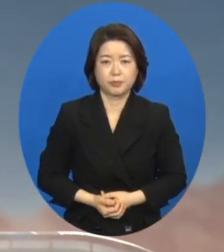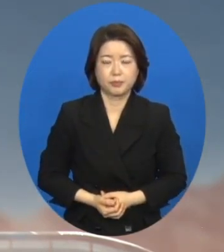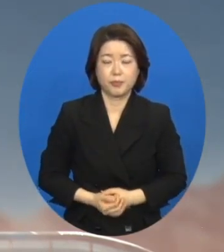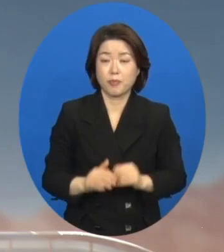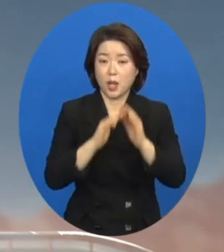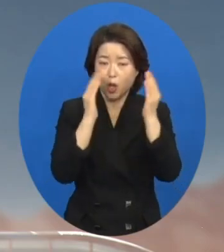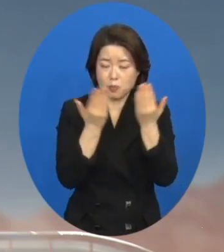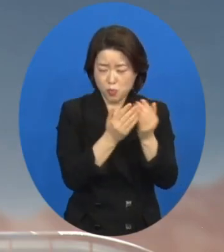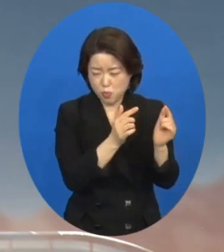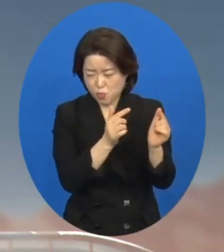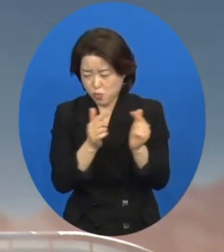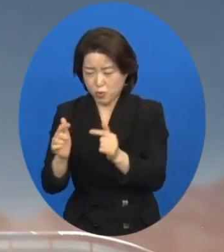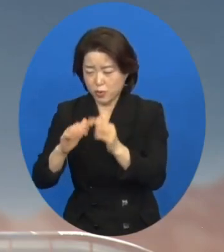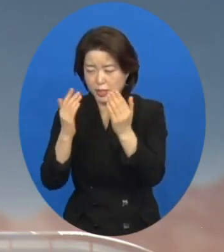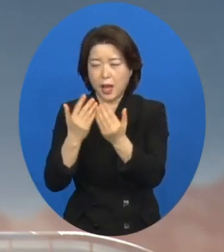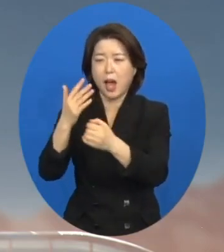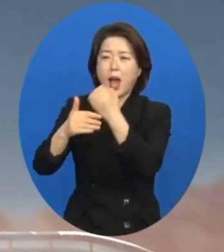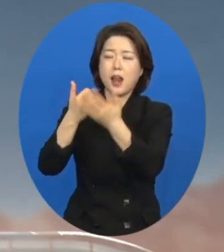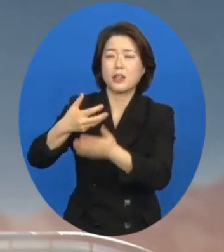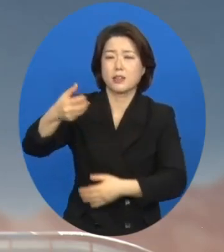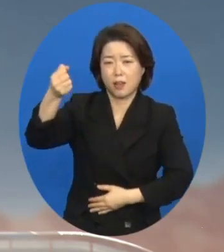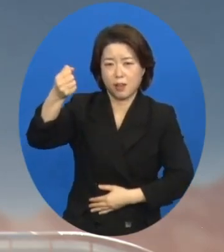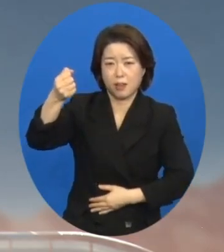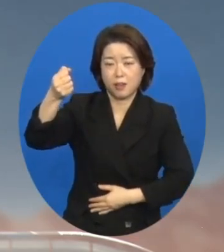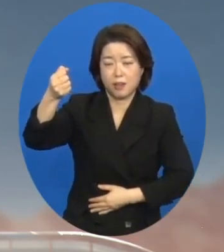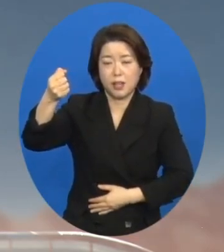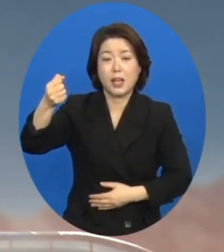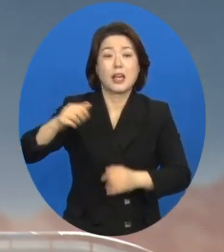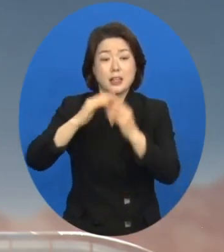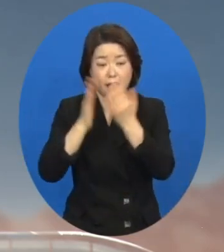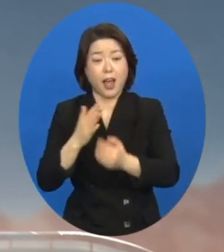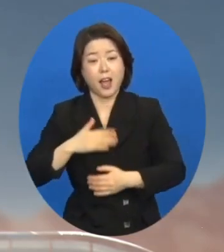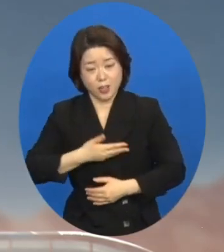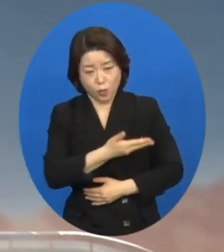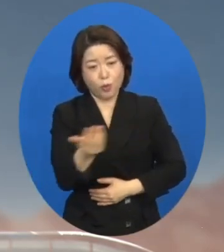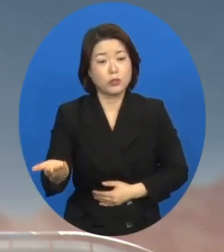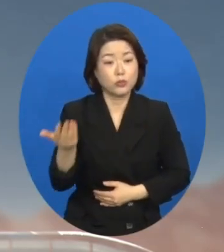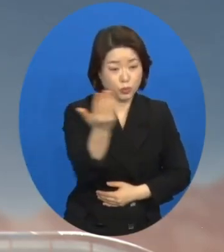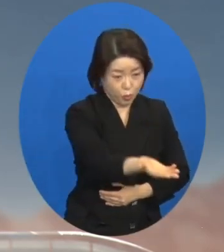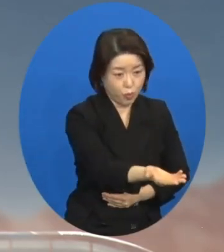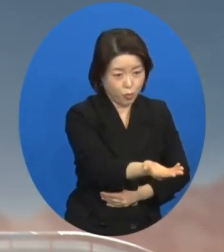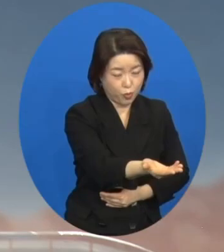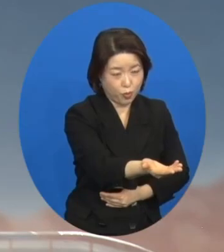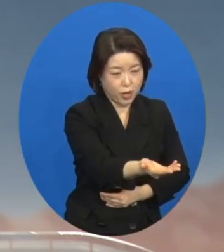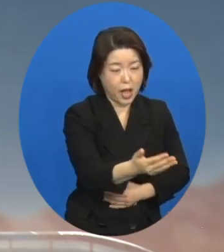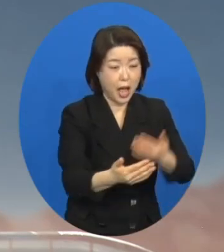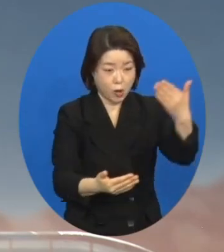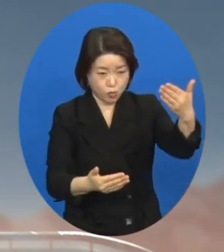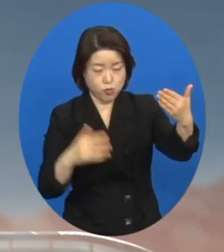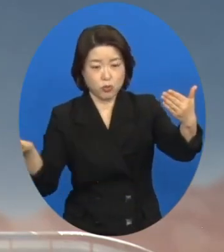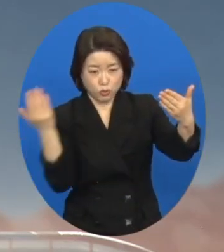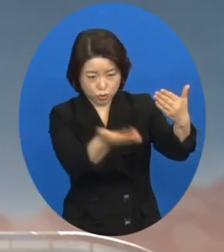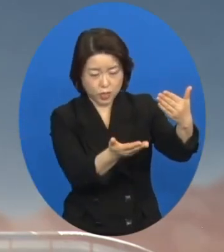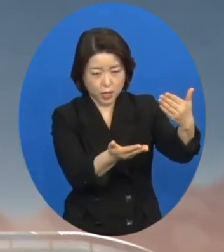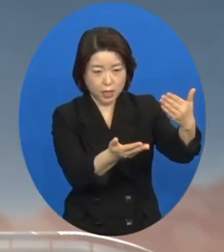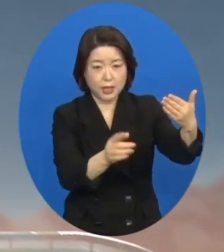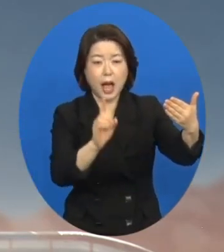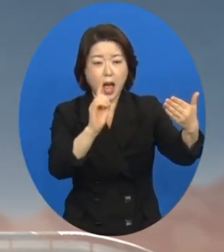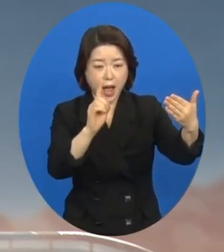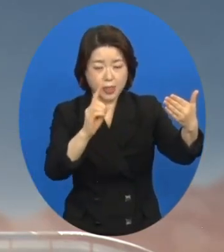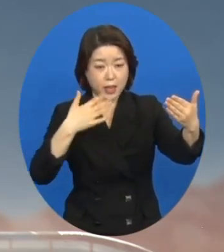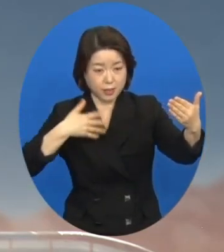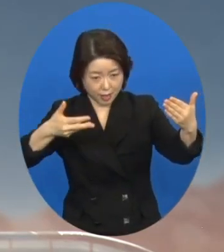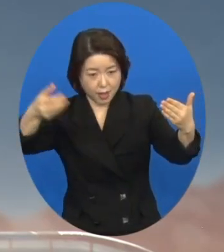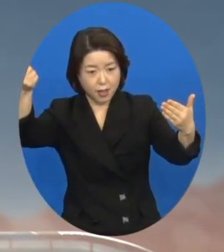모든 것이 하나님의 것인데 하나님이 그러시는 거예요. 다 너희 줄게. 내가 다 주는 거야. 아홉 다 너희 가져. 근데 하나는